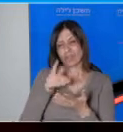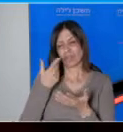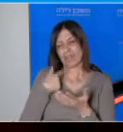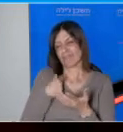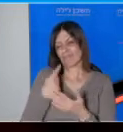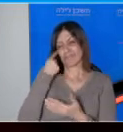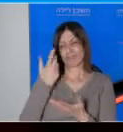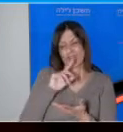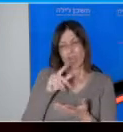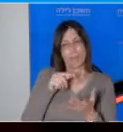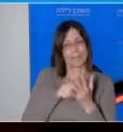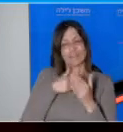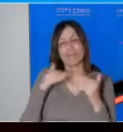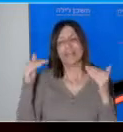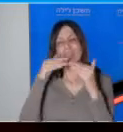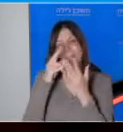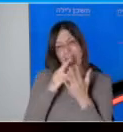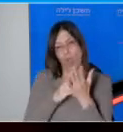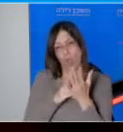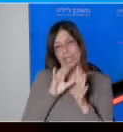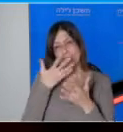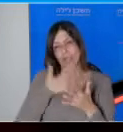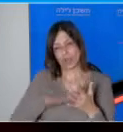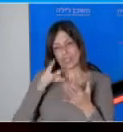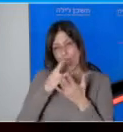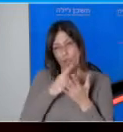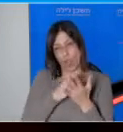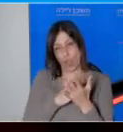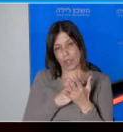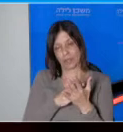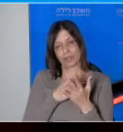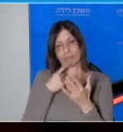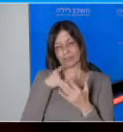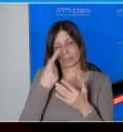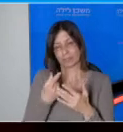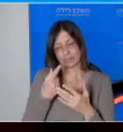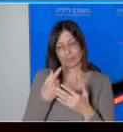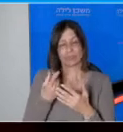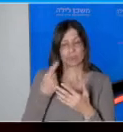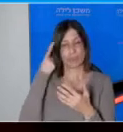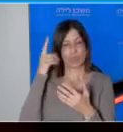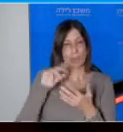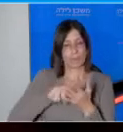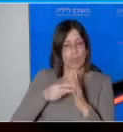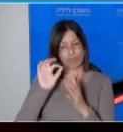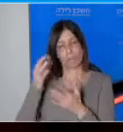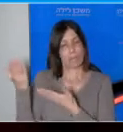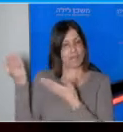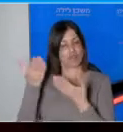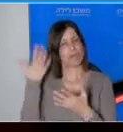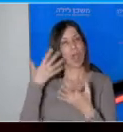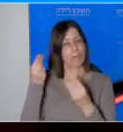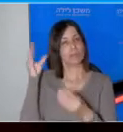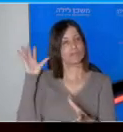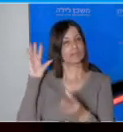או אחר, אלא בגלל שהיא תואמת את החוק. עכשיו, אם אתה רוצה חוק שמבטא את העמדות הפוליטיות שלך, בבקשה, הייתם כל כך הרבה שנים